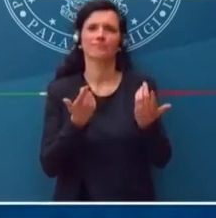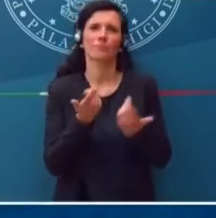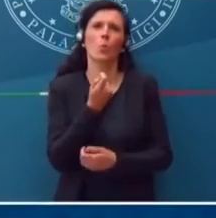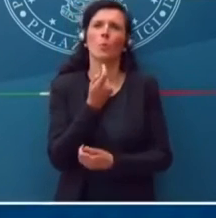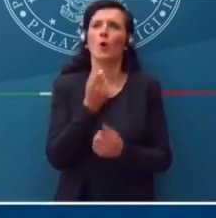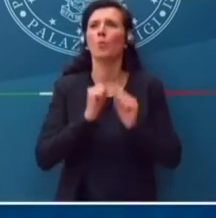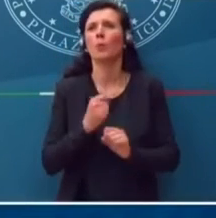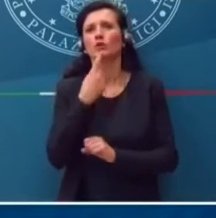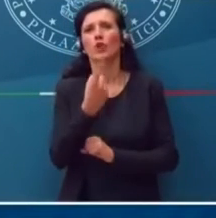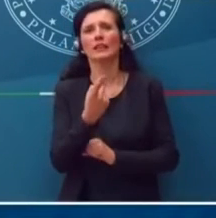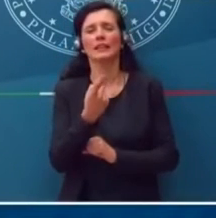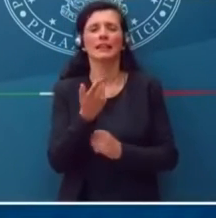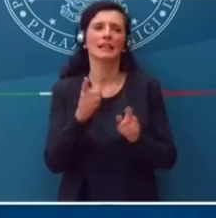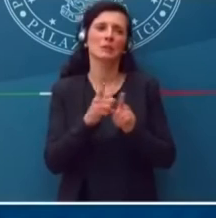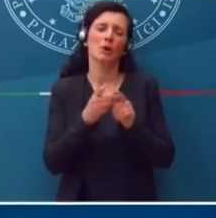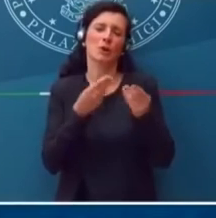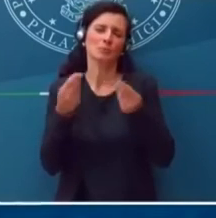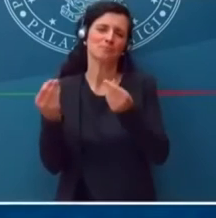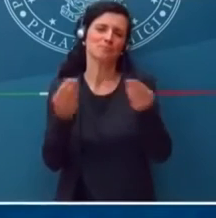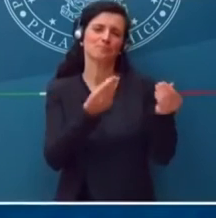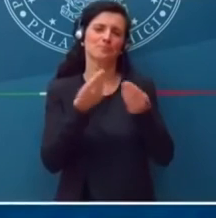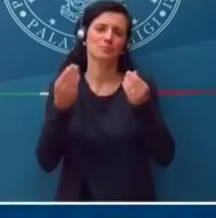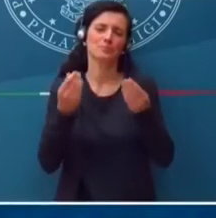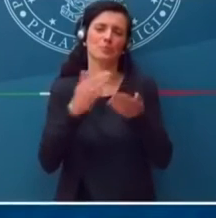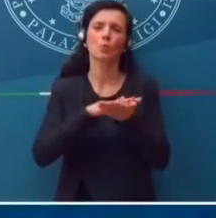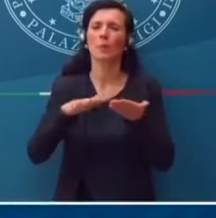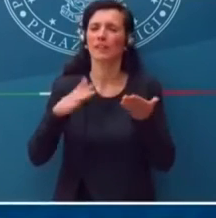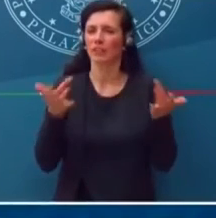un po' leggera.